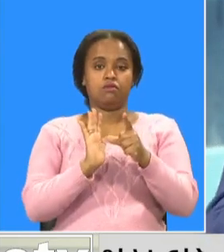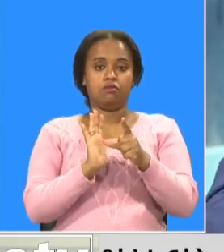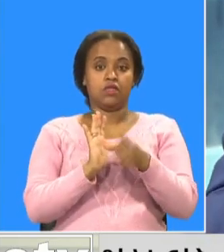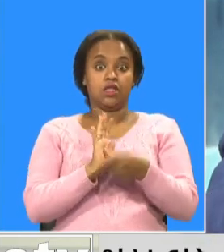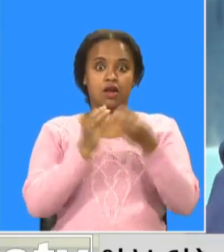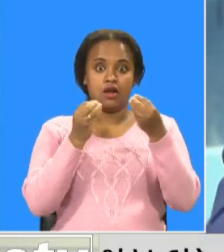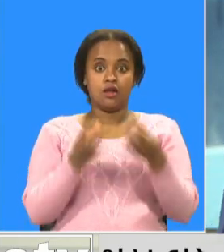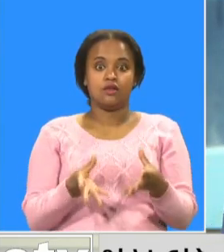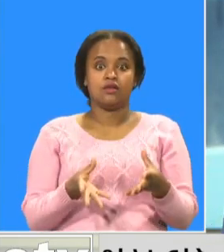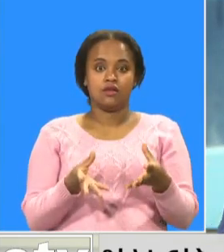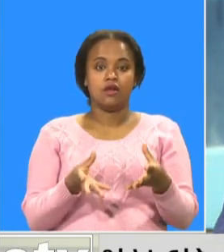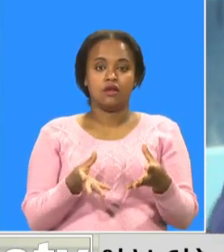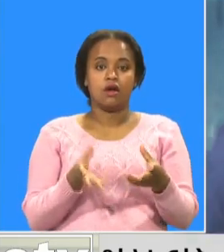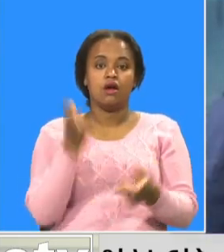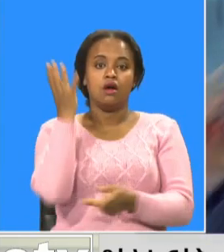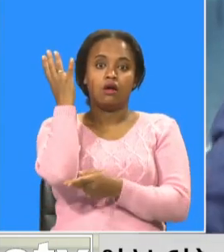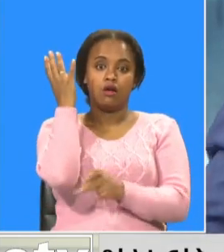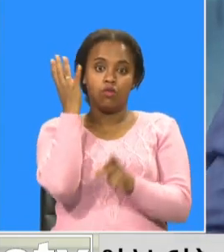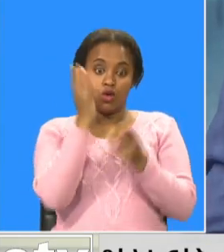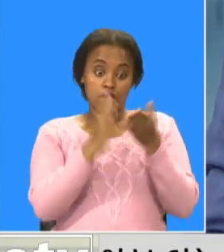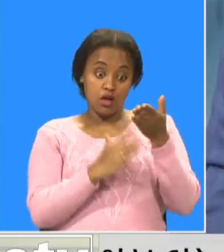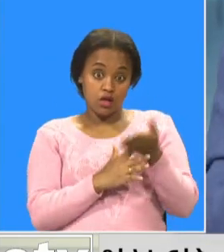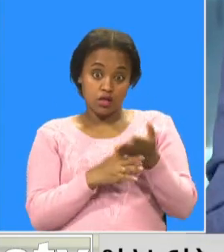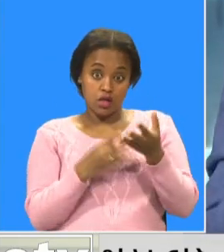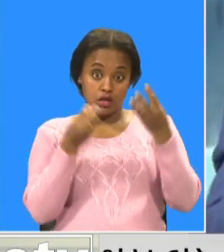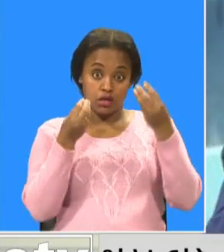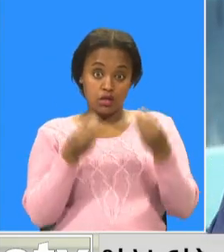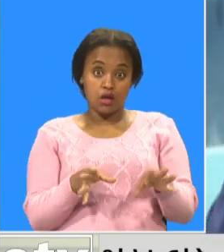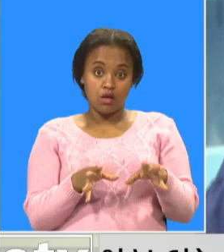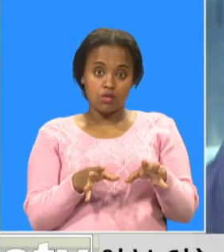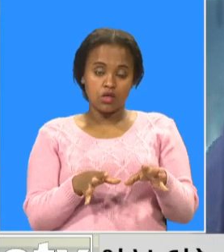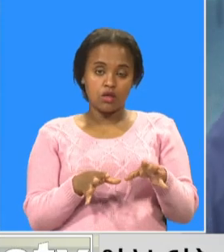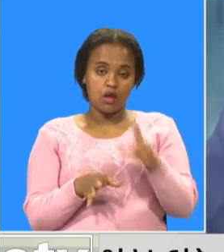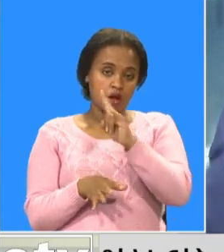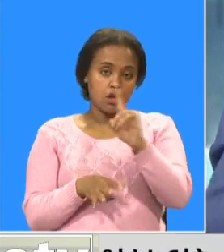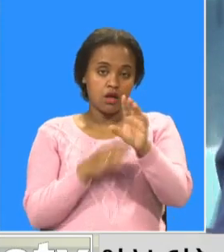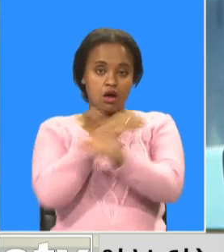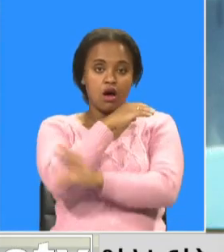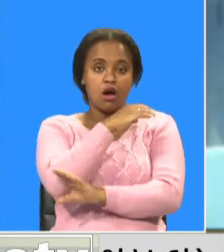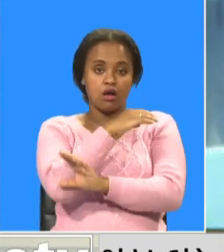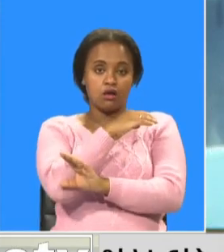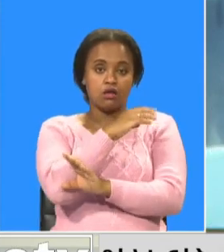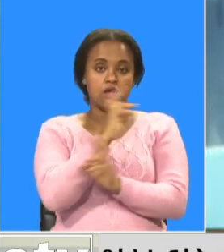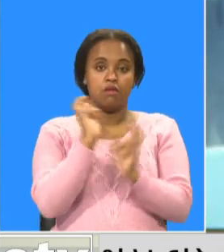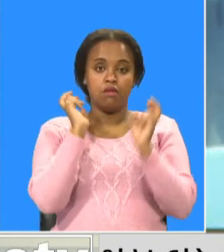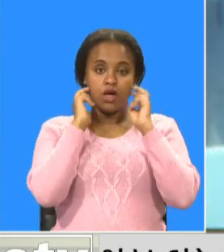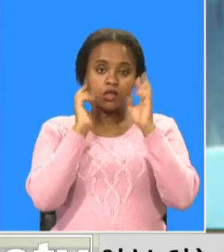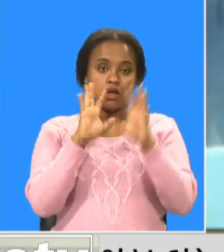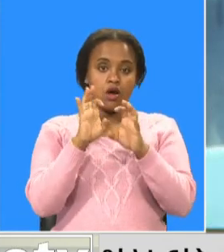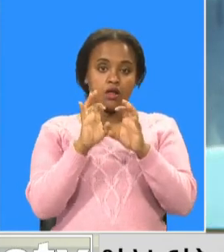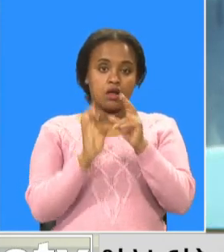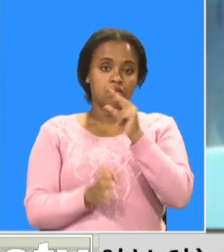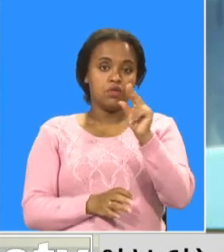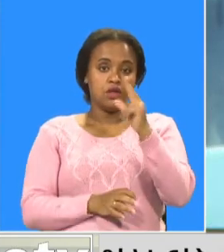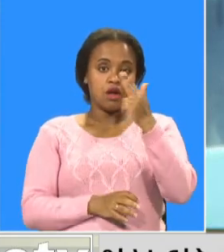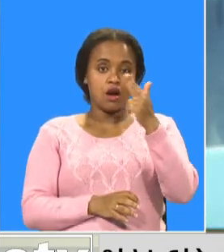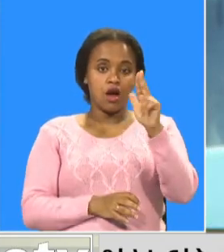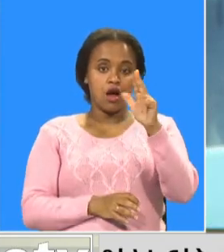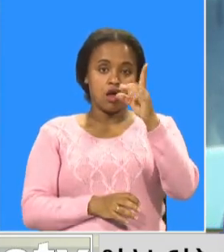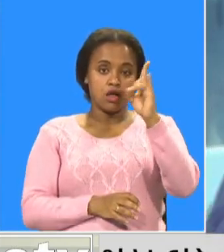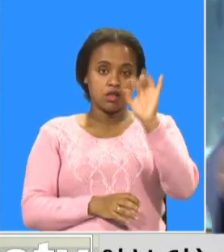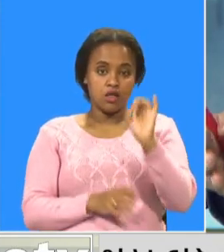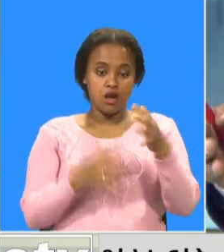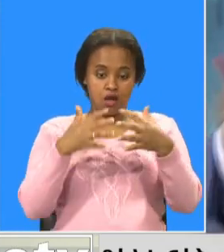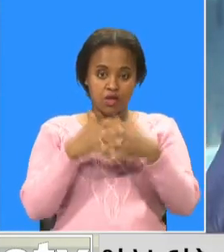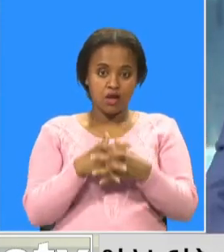ሲያጣ ከፖለቲካ አንጻር ተቀባይነትን ሲያጡ ደግሞ አሁን አንዳንድ ሀገራት ማስክም የማድረግ ብራዚልን መጥቀስ እንችላለን፣ አሜሪካን መጥቀስ